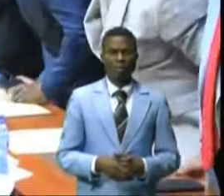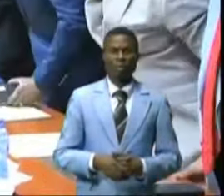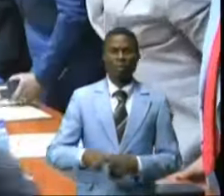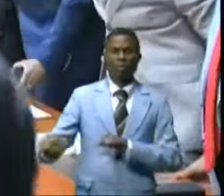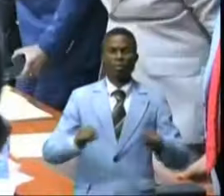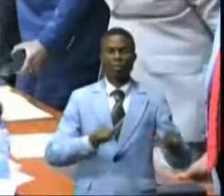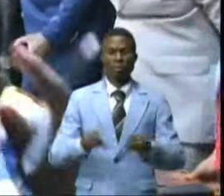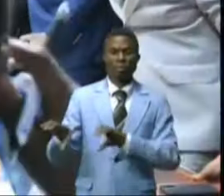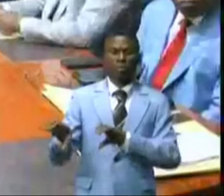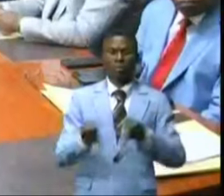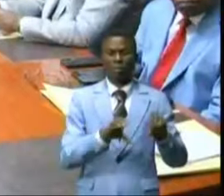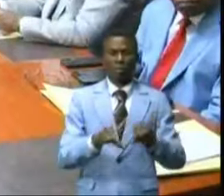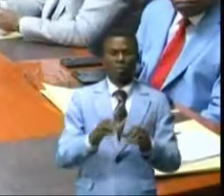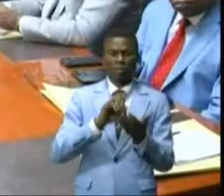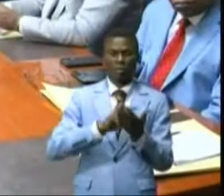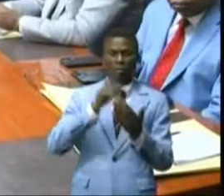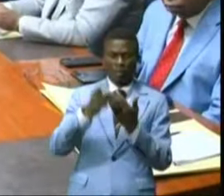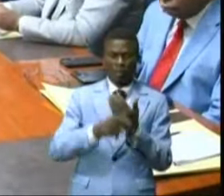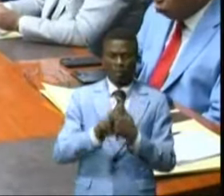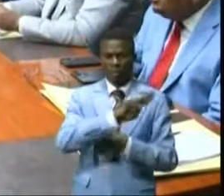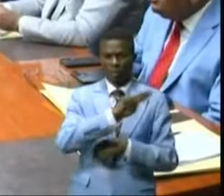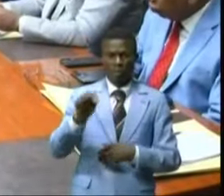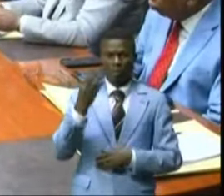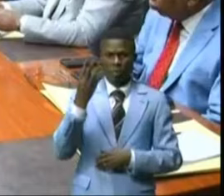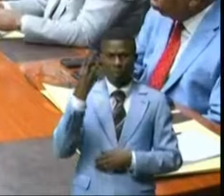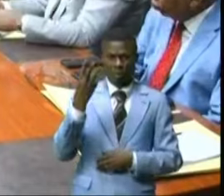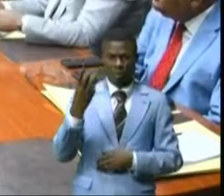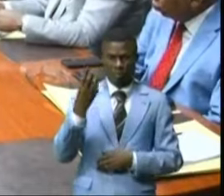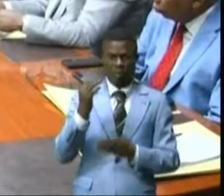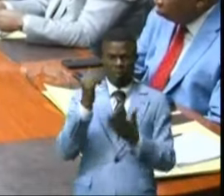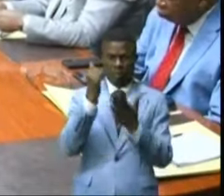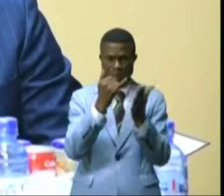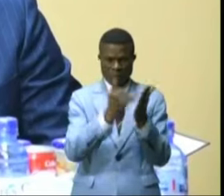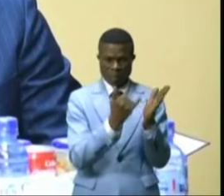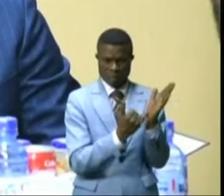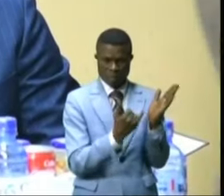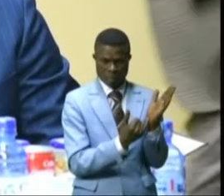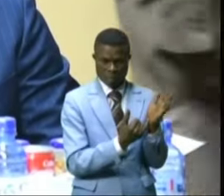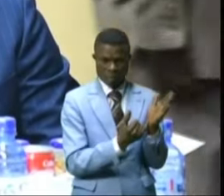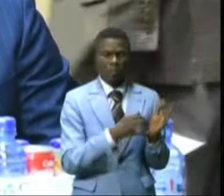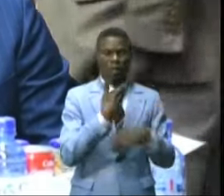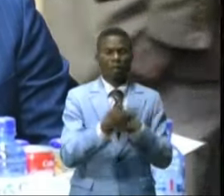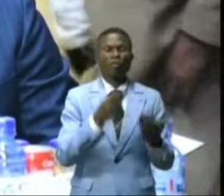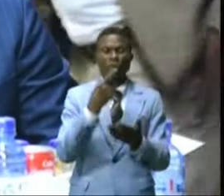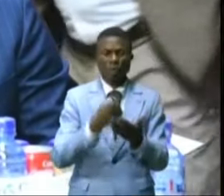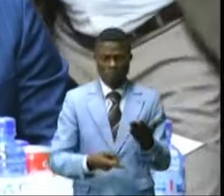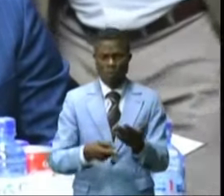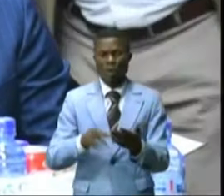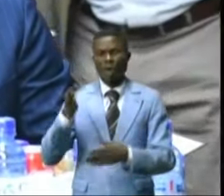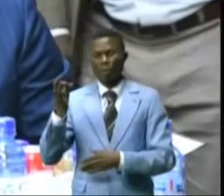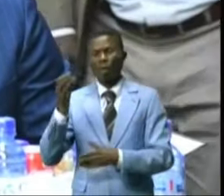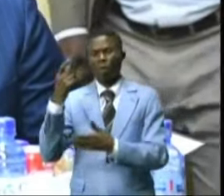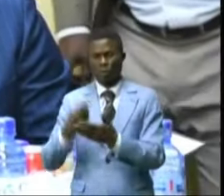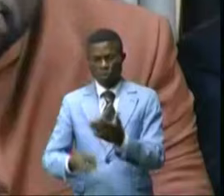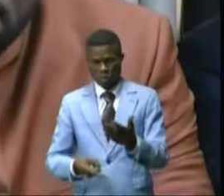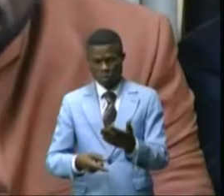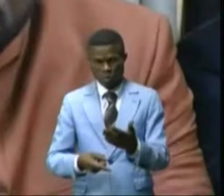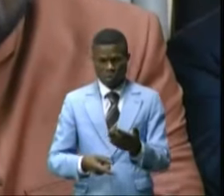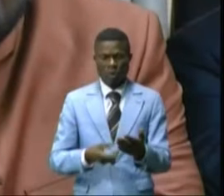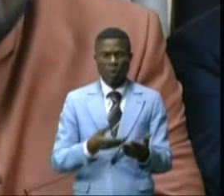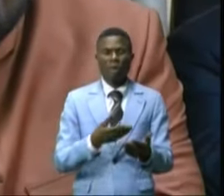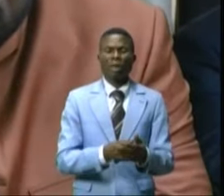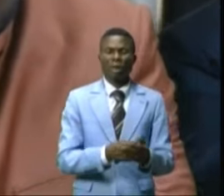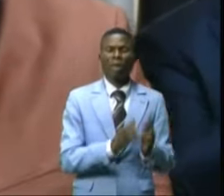Examiner les activités inscrites à l'exercice 2023, identifier celles totalement réalisées, les activités en cours